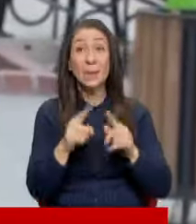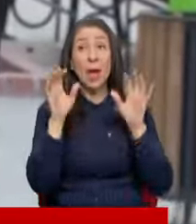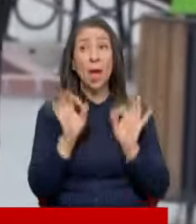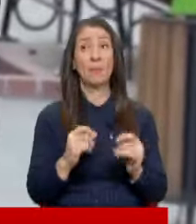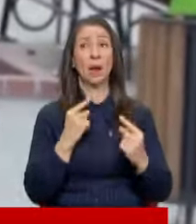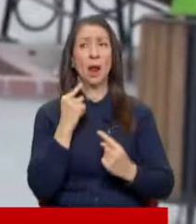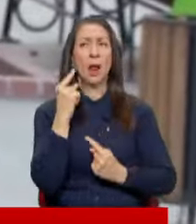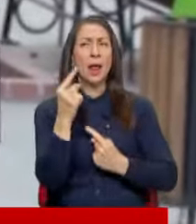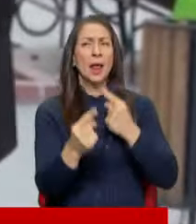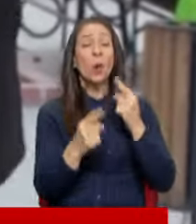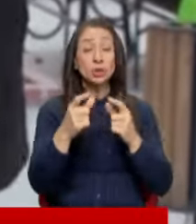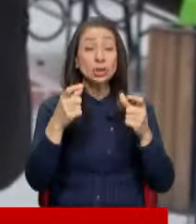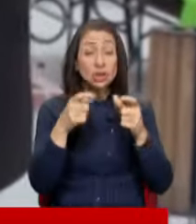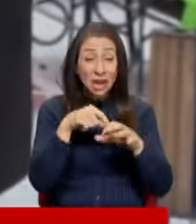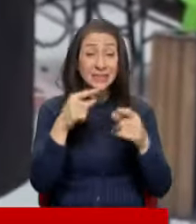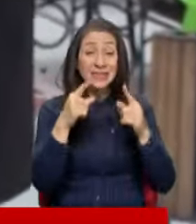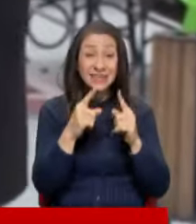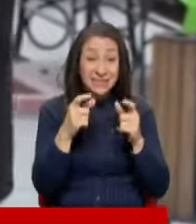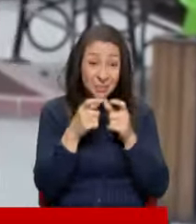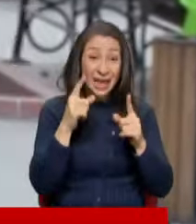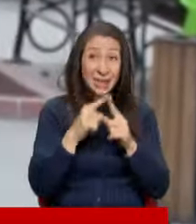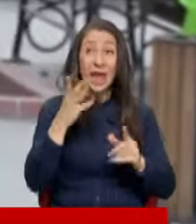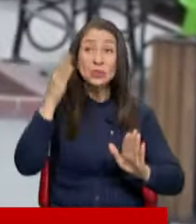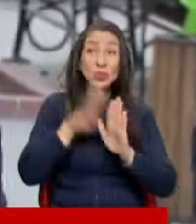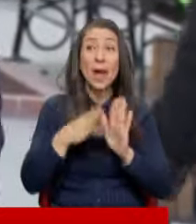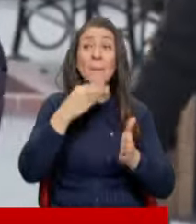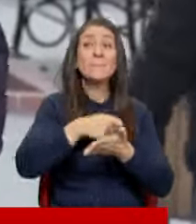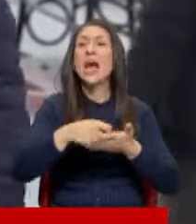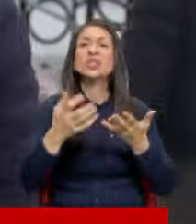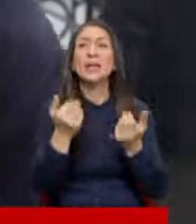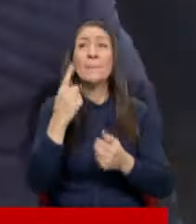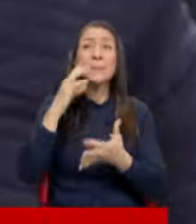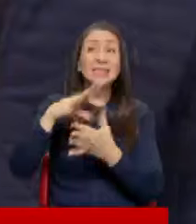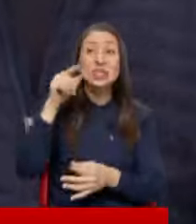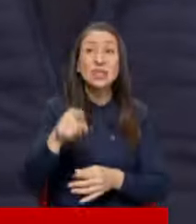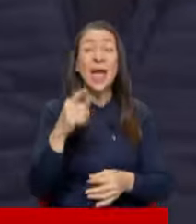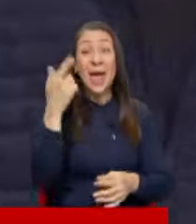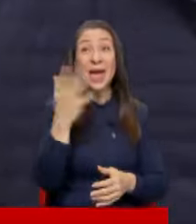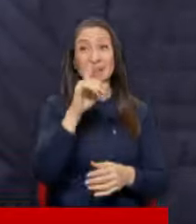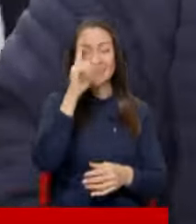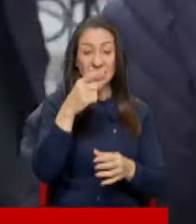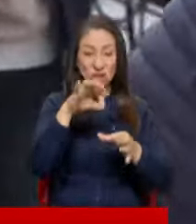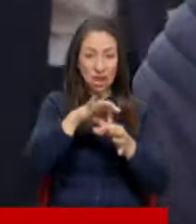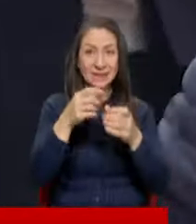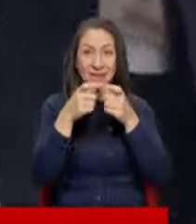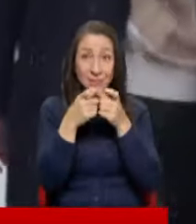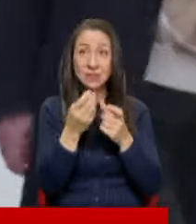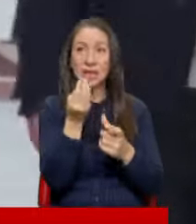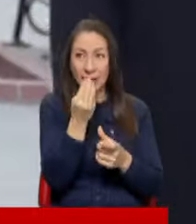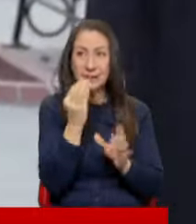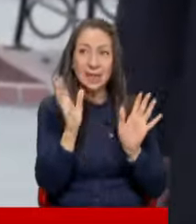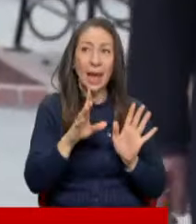konuşulur O çay simit hesabıyla şu anda en düşük emekli aylığı alan bir kişi Eğer sadece çay ve simit